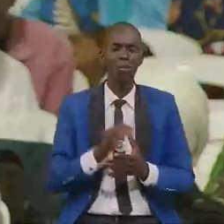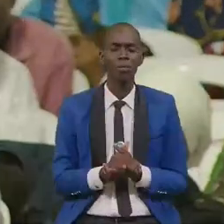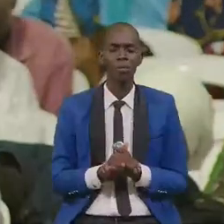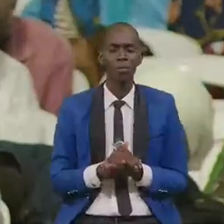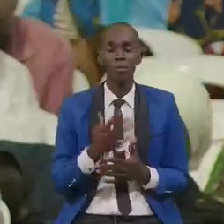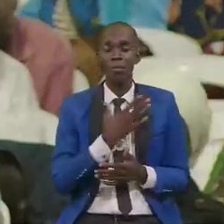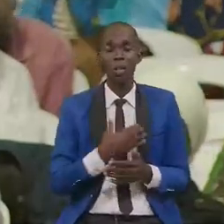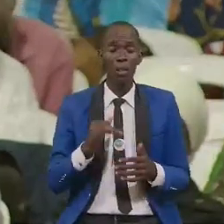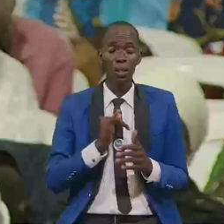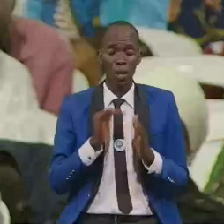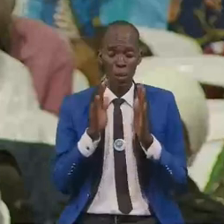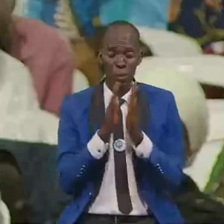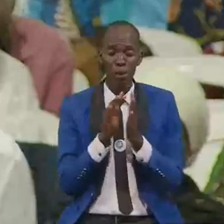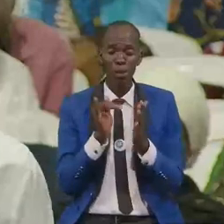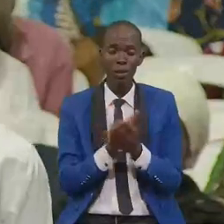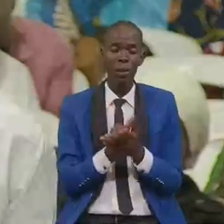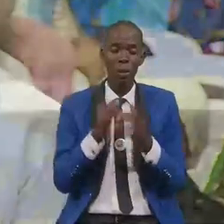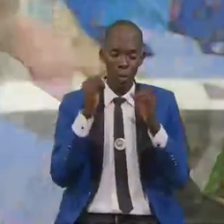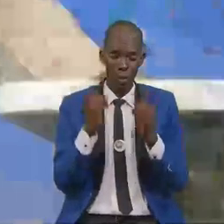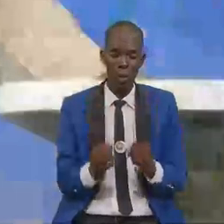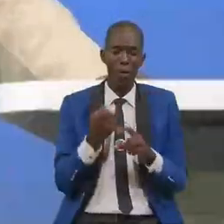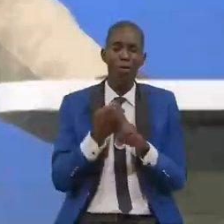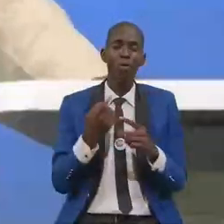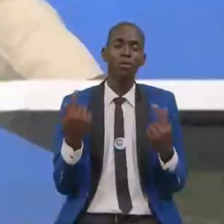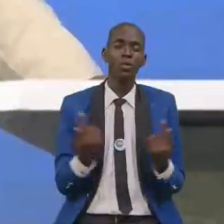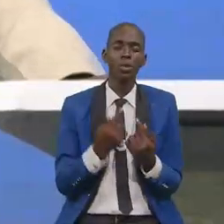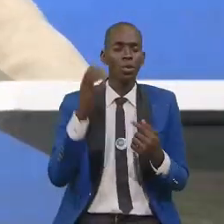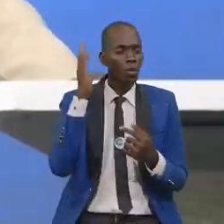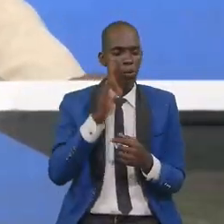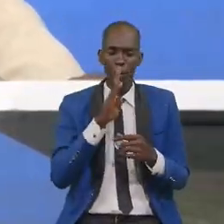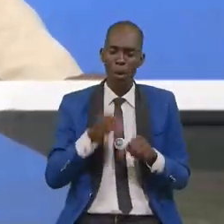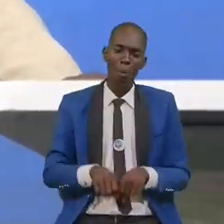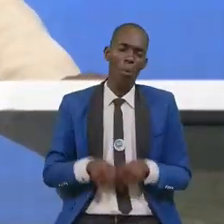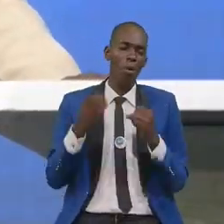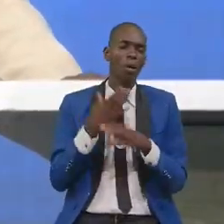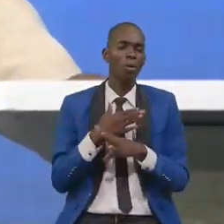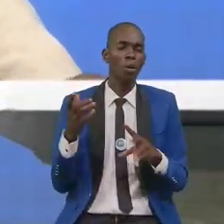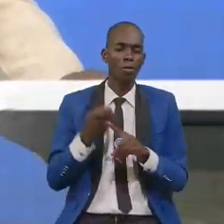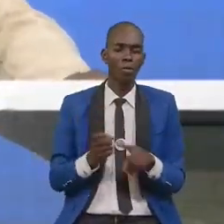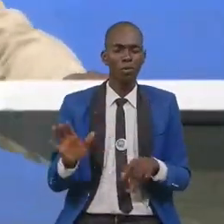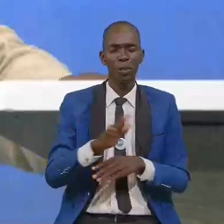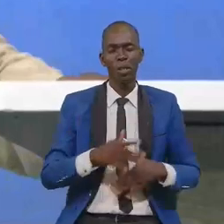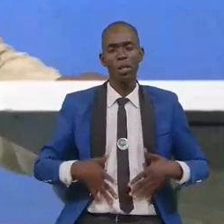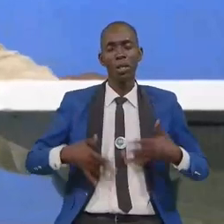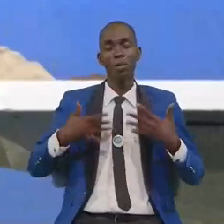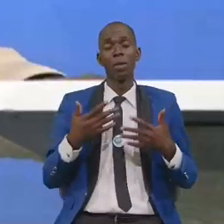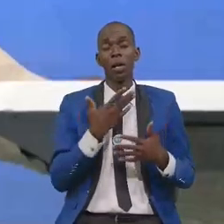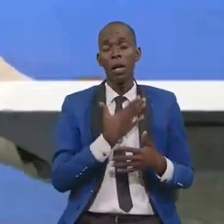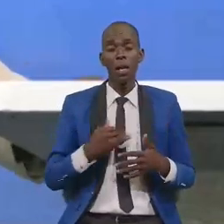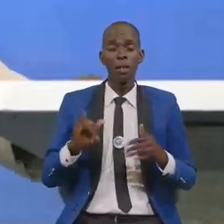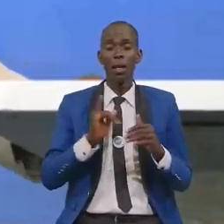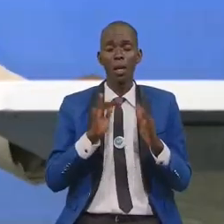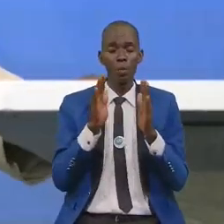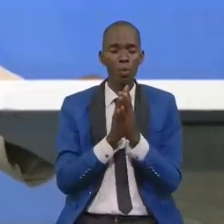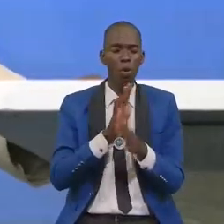et je prie que le pouvoir du péché soit brisé de leur vie ça y est je prie